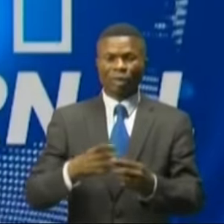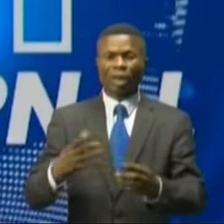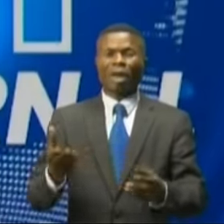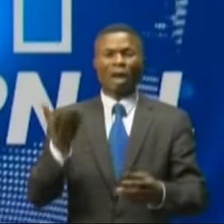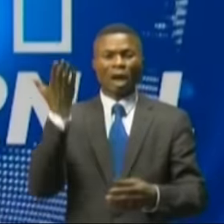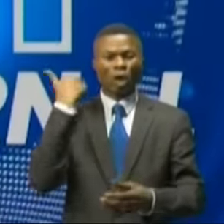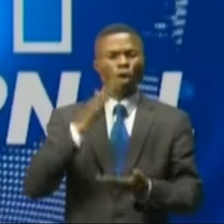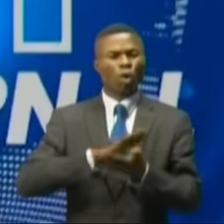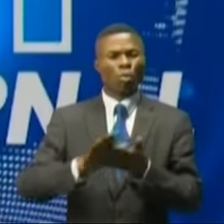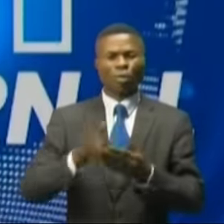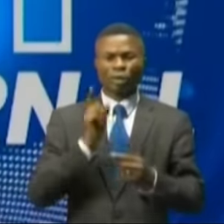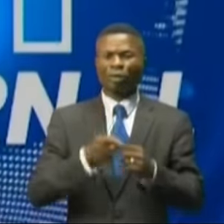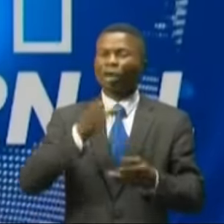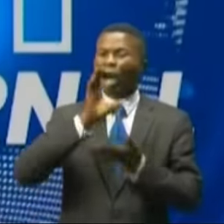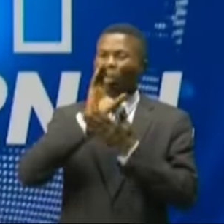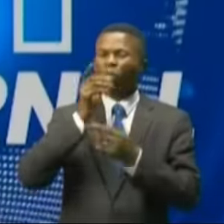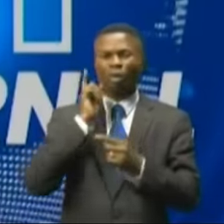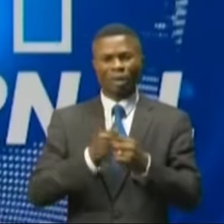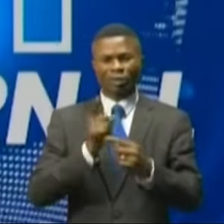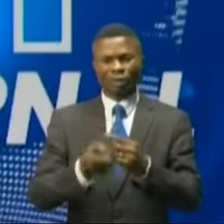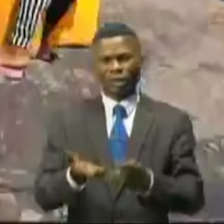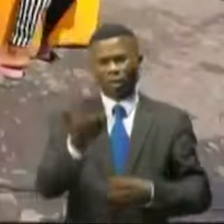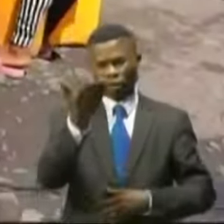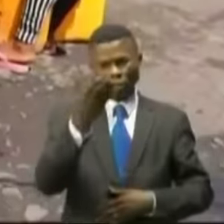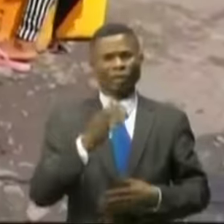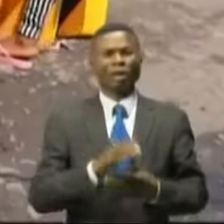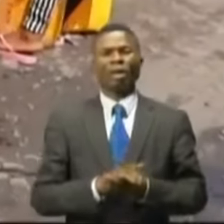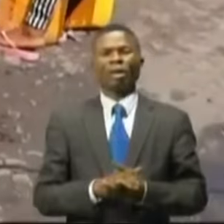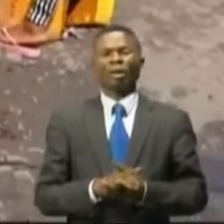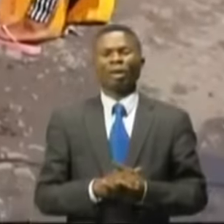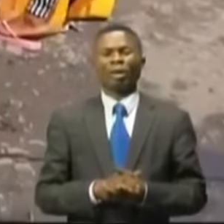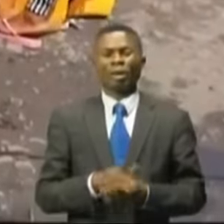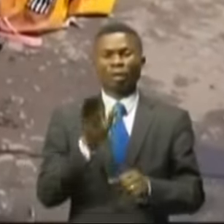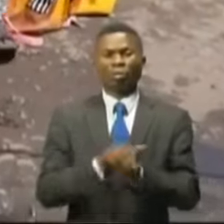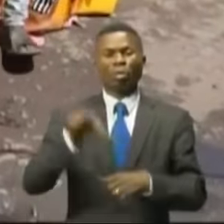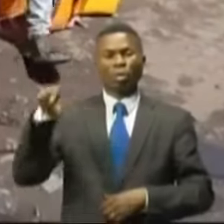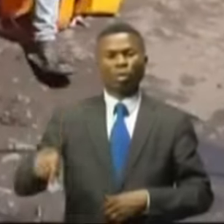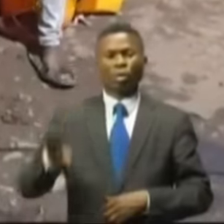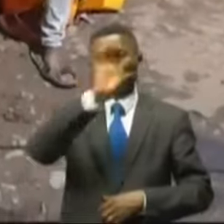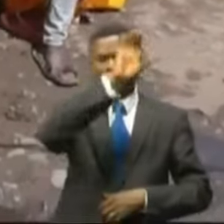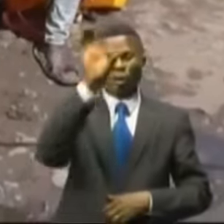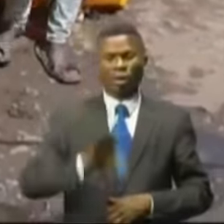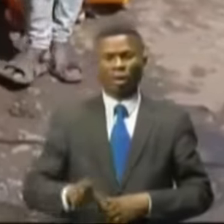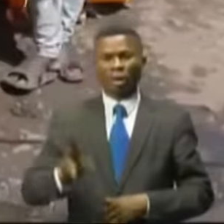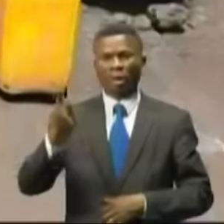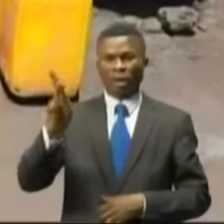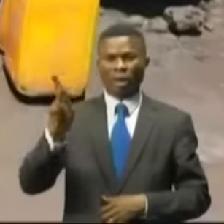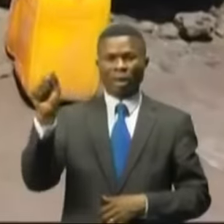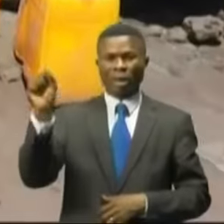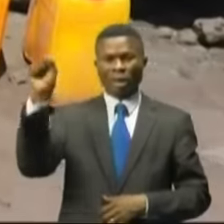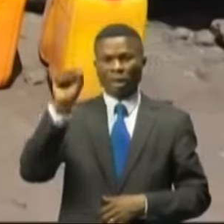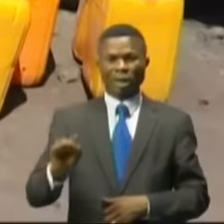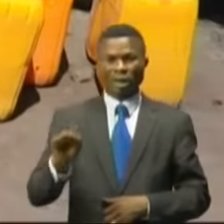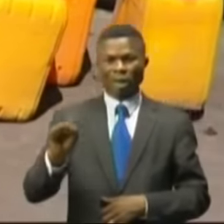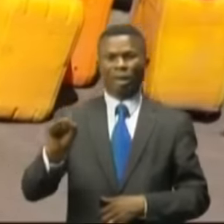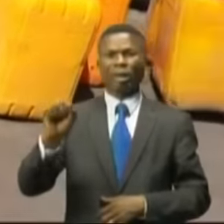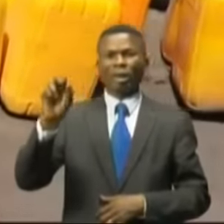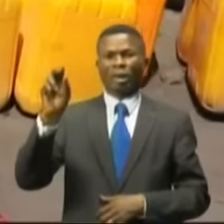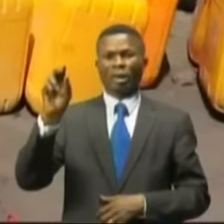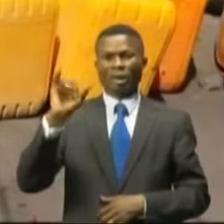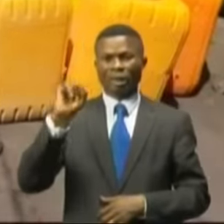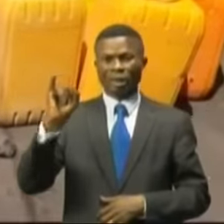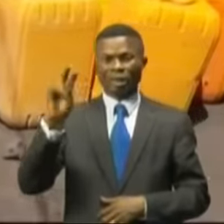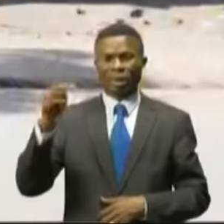eau potable devenue denrée rare. Plusieurs quartiers de la commune de Karisimbi font face à la pénurie d'eau potable.